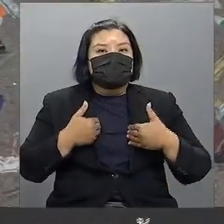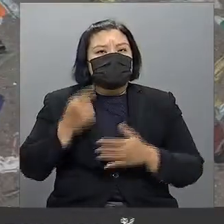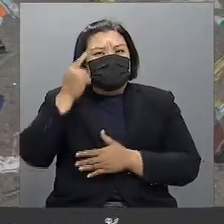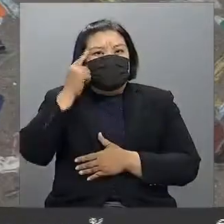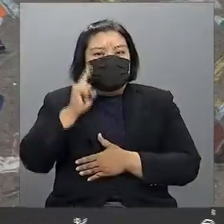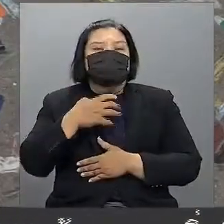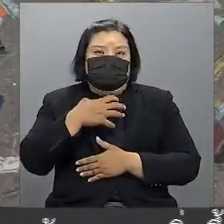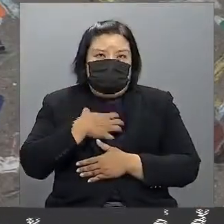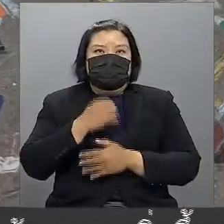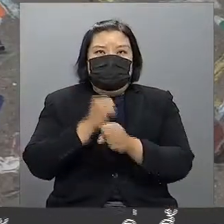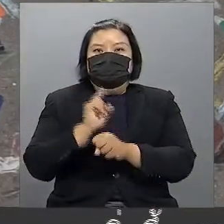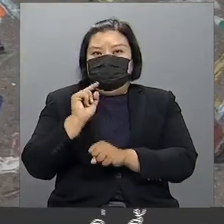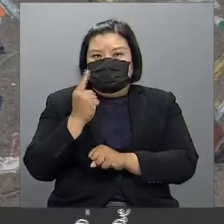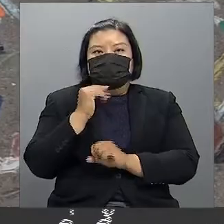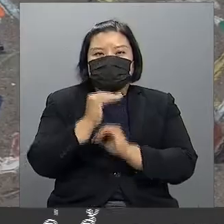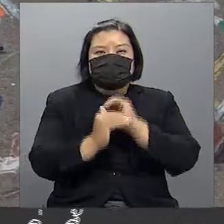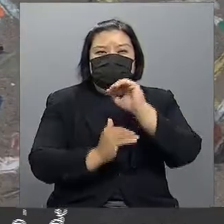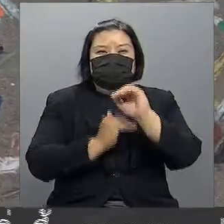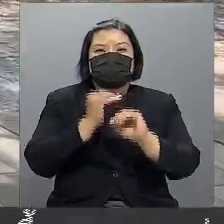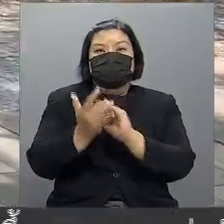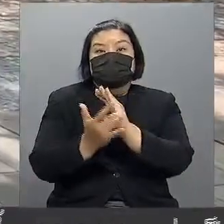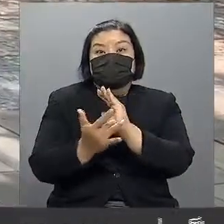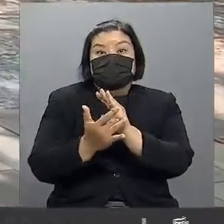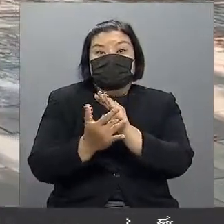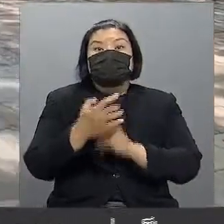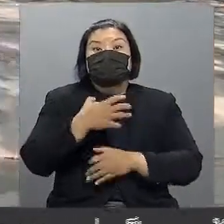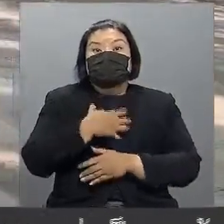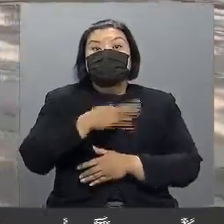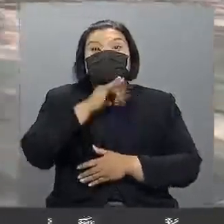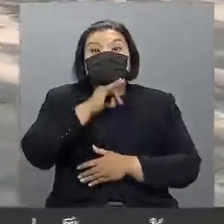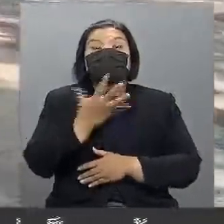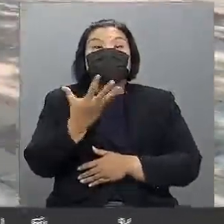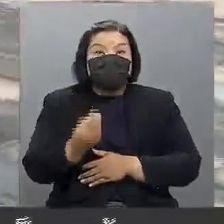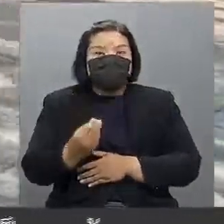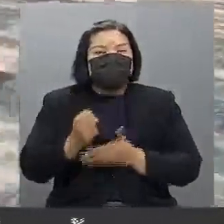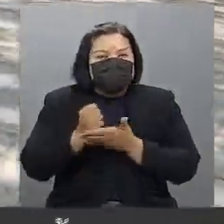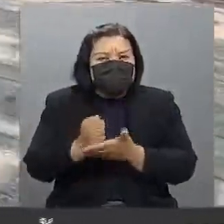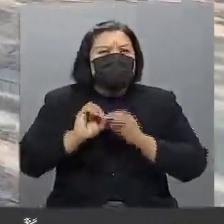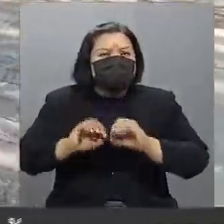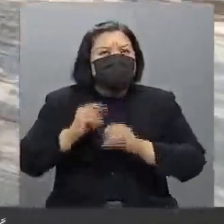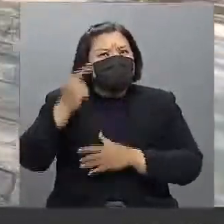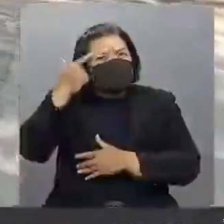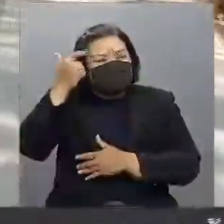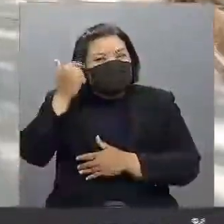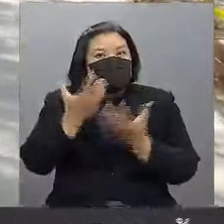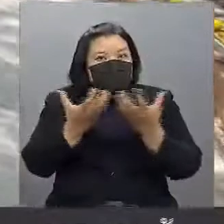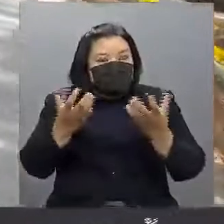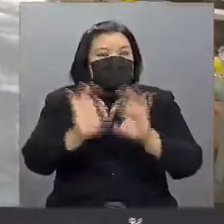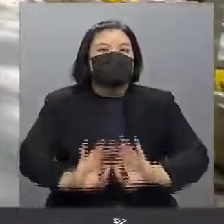โนโลยีการรีไซเคิลเพื่อลดขยะปลุกจิตสำนึกการใช้วัสดุอย่างคุ้มค่าและนำ